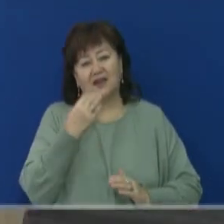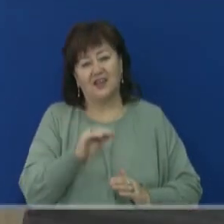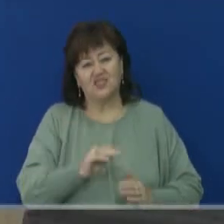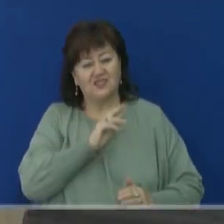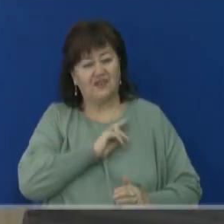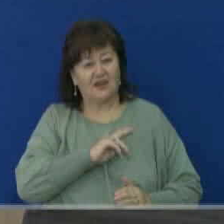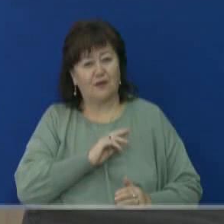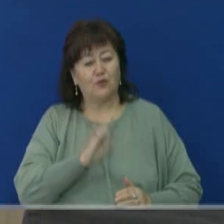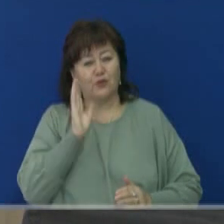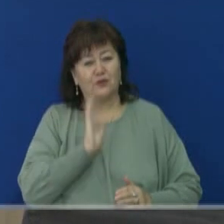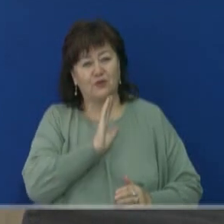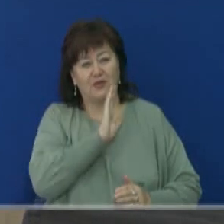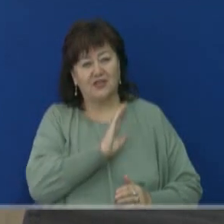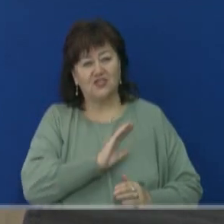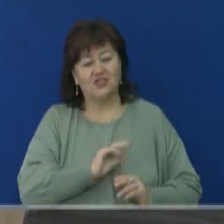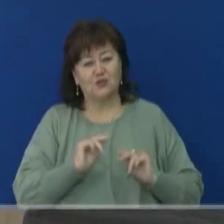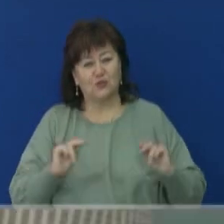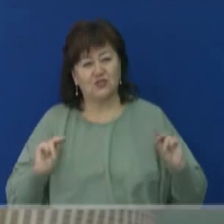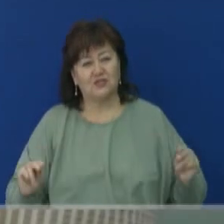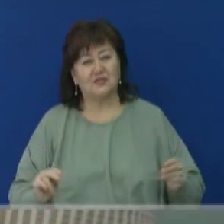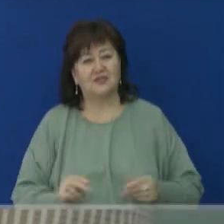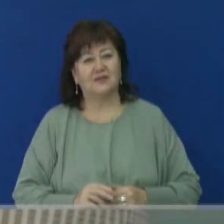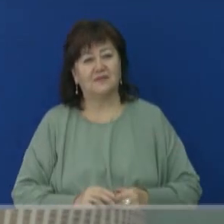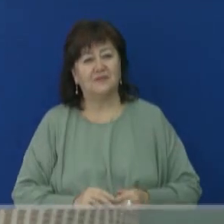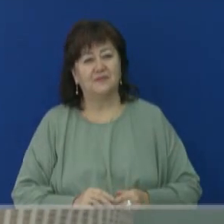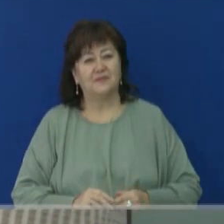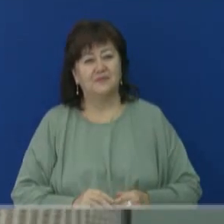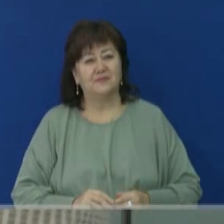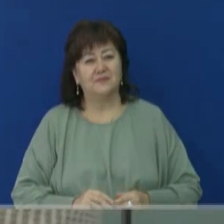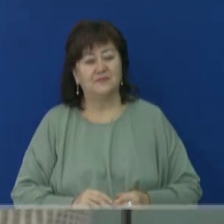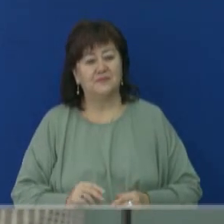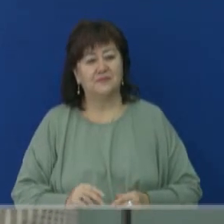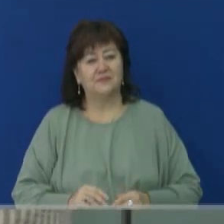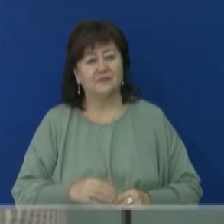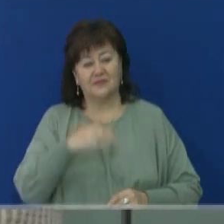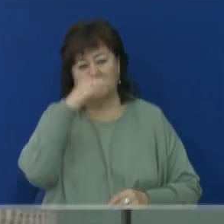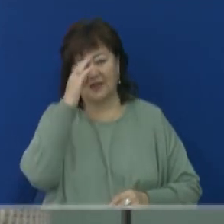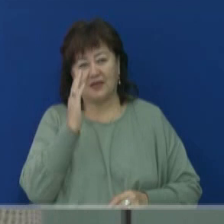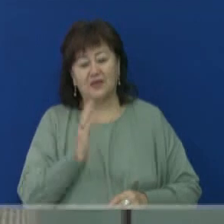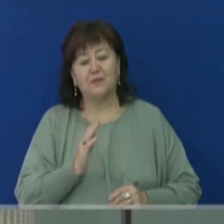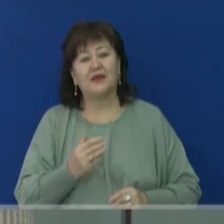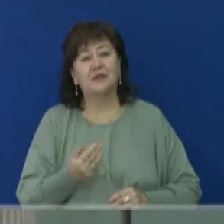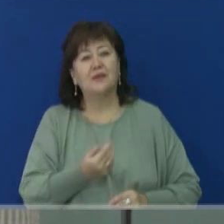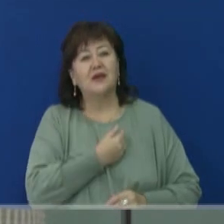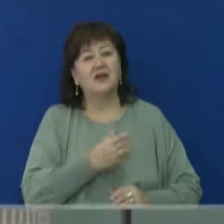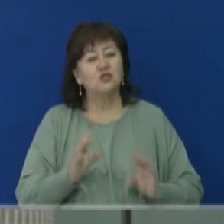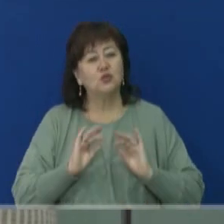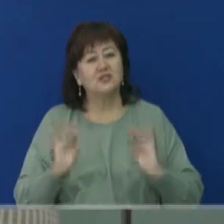жолында білім берген шәкірттерінде мақтан тұтады. Оқушыларыма қазақ тілінің әдебиетінің қыр-сырын танытып,